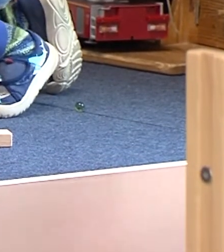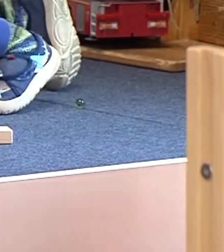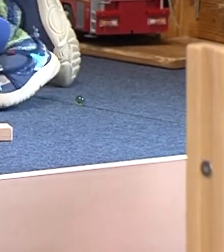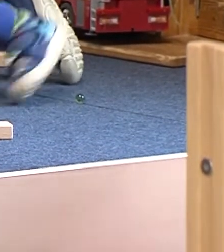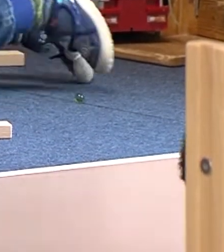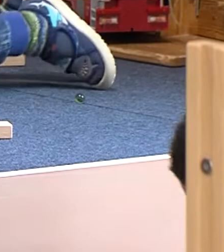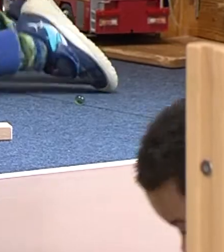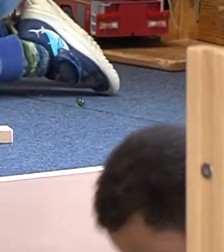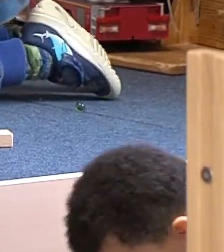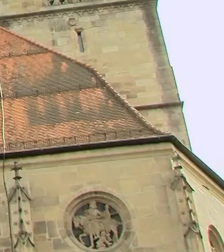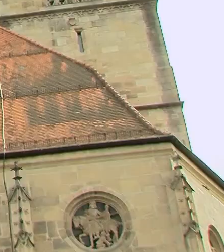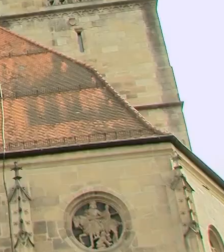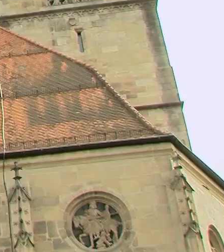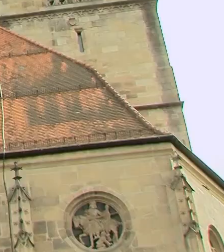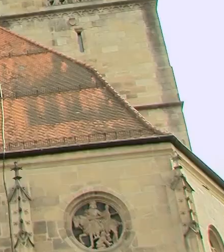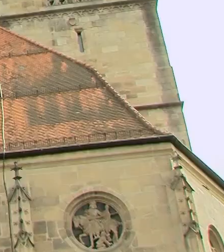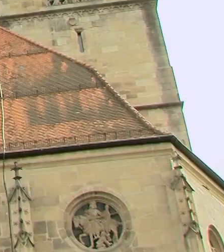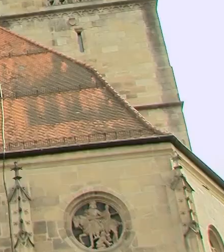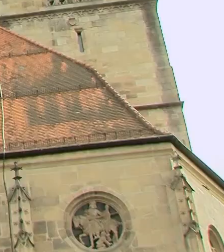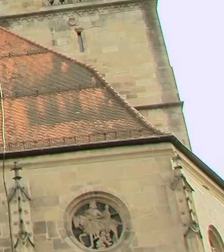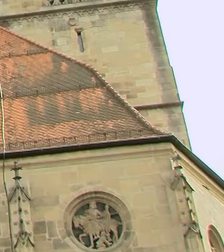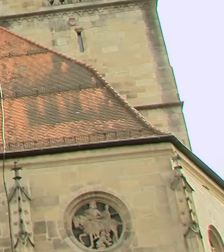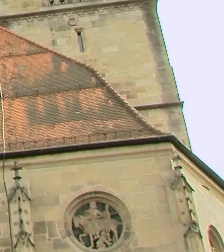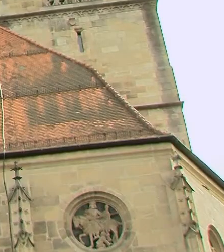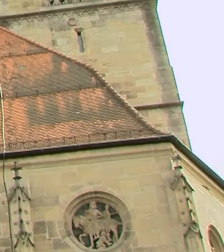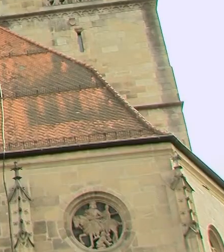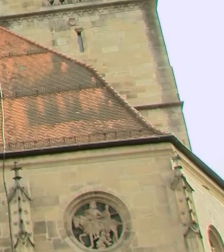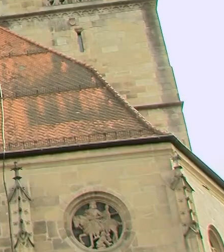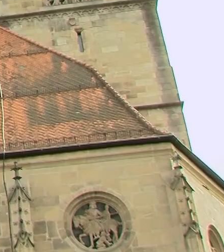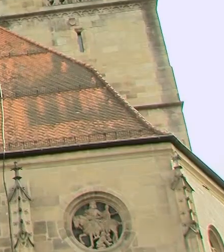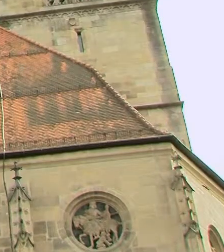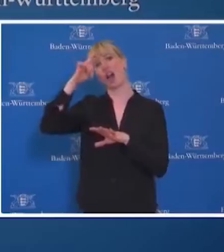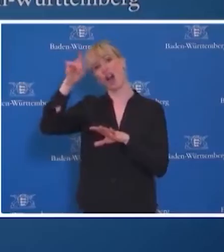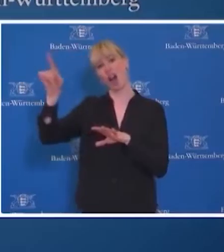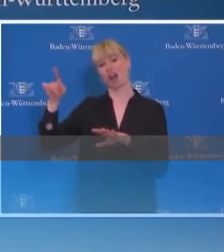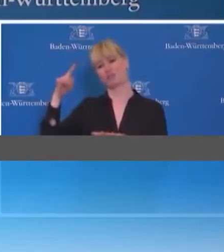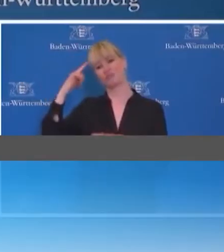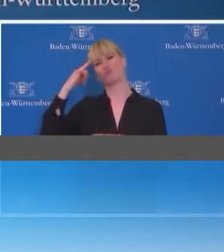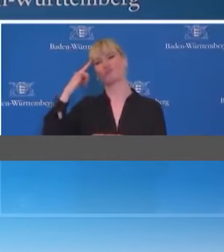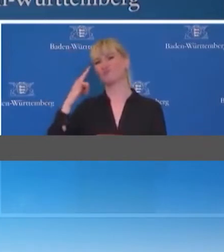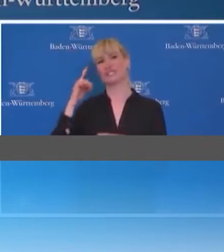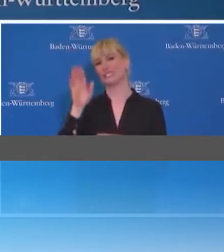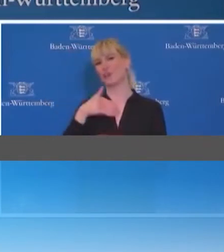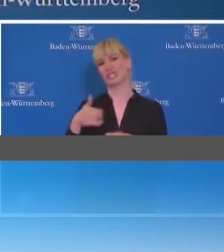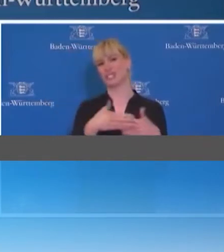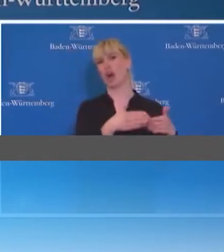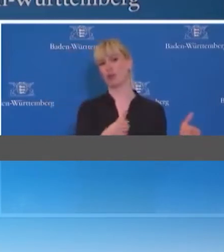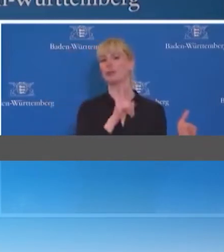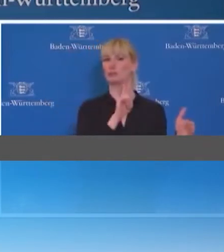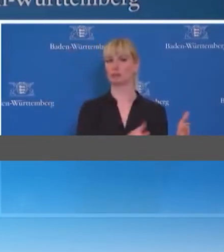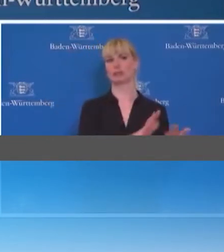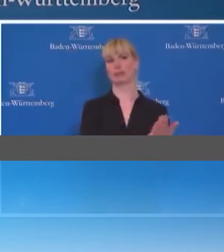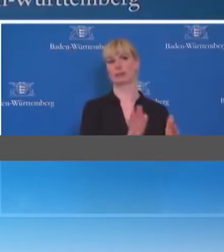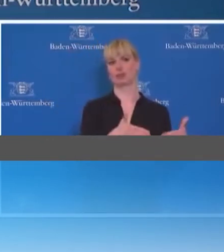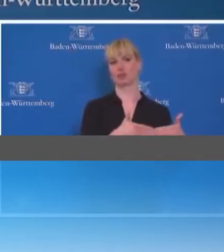ausgeweitet. Großveranstaltungen und Gottesdienste wird es auch in der kommenden Zeit nicht geben. Wir werden aber auf die